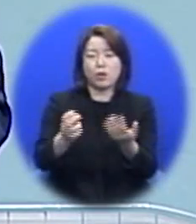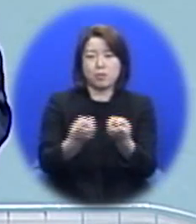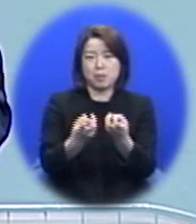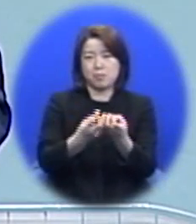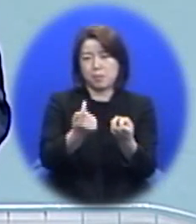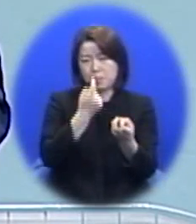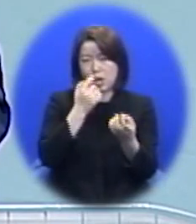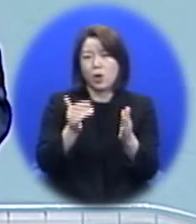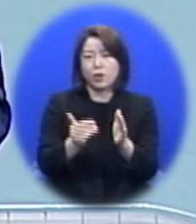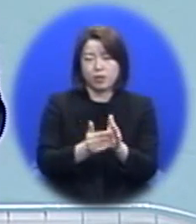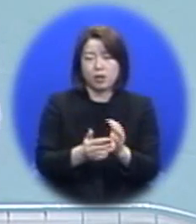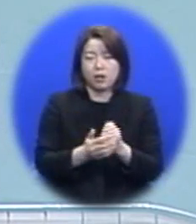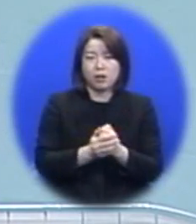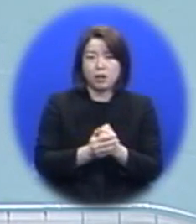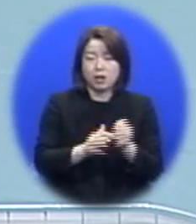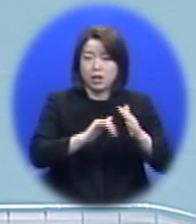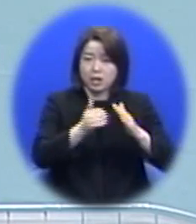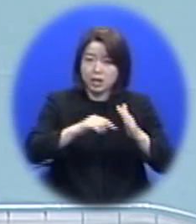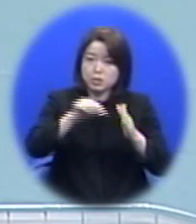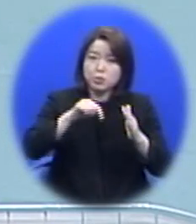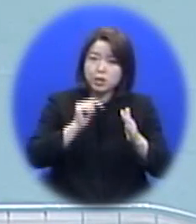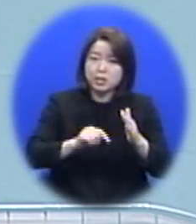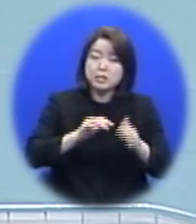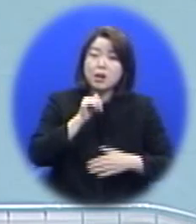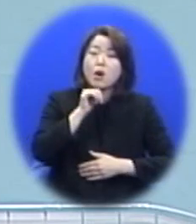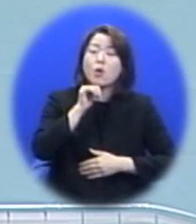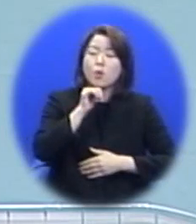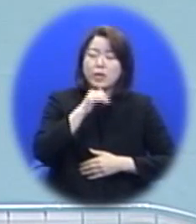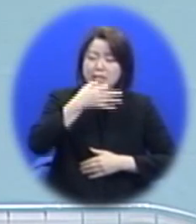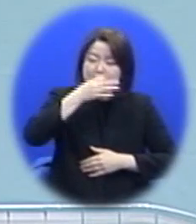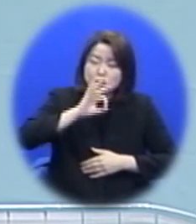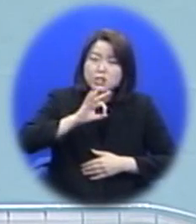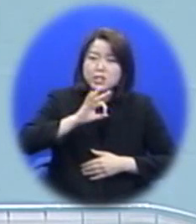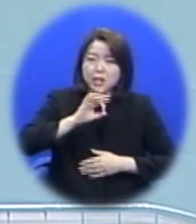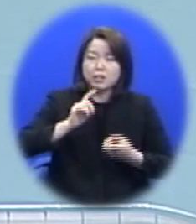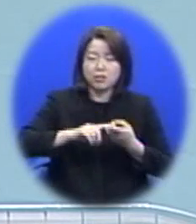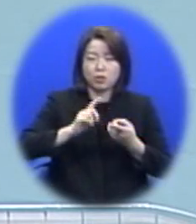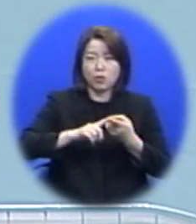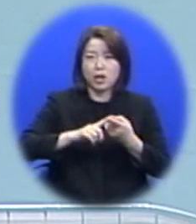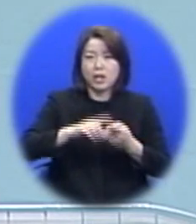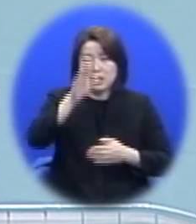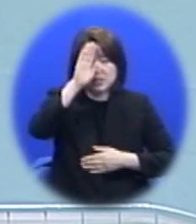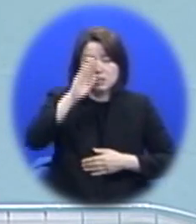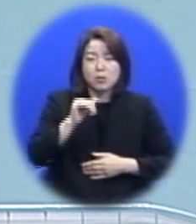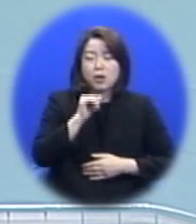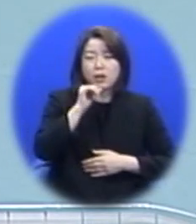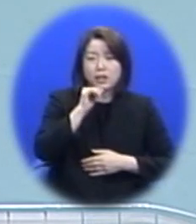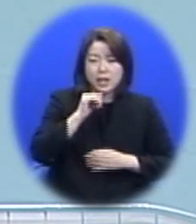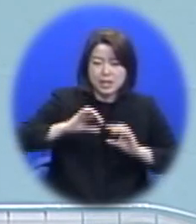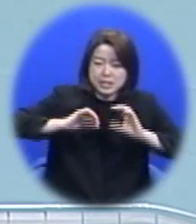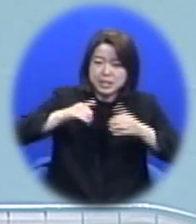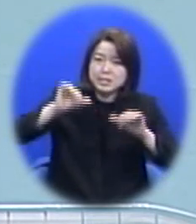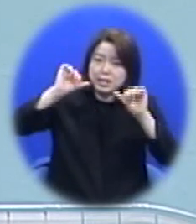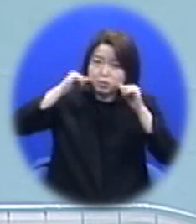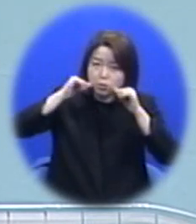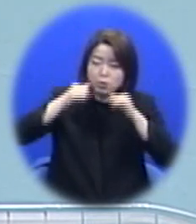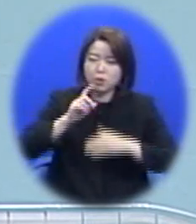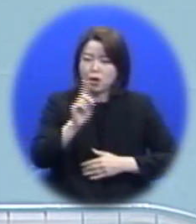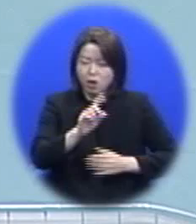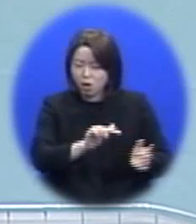배웠습니다. 가족 안에서 고난이 유익이라는 고백과 질병과 가난, 세상의 조롱, 그 어떤